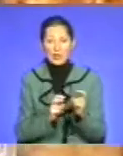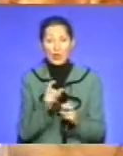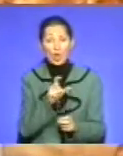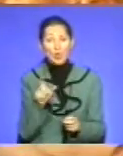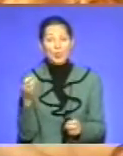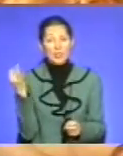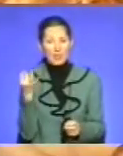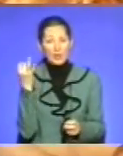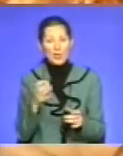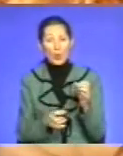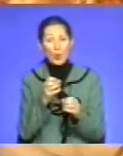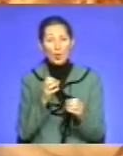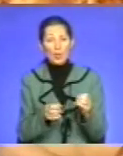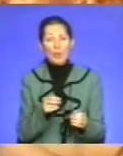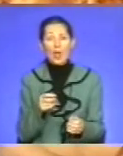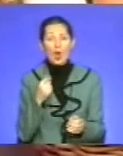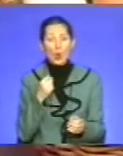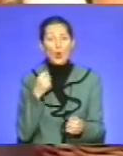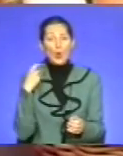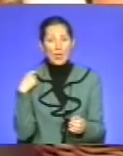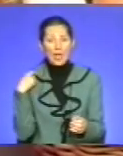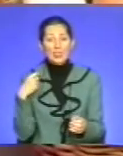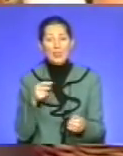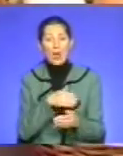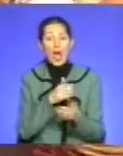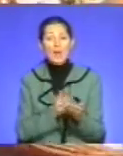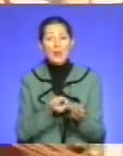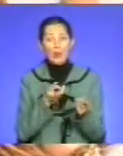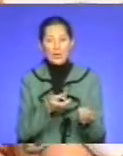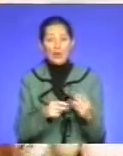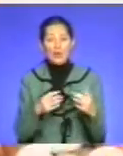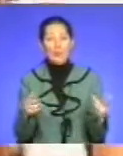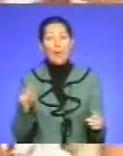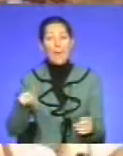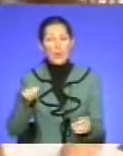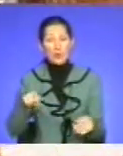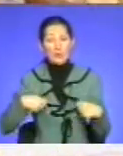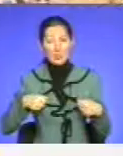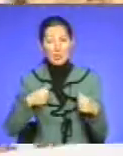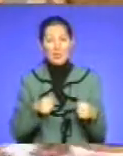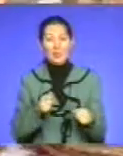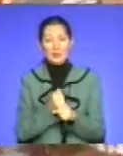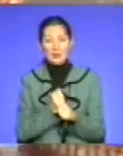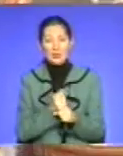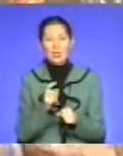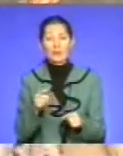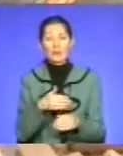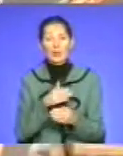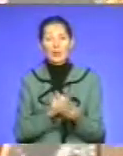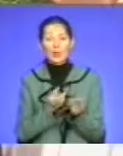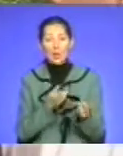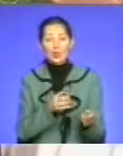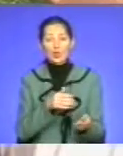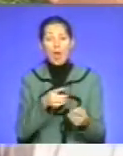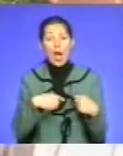коньячними, хлібопекарськими виробами та пивом. Старання працівників сільськогосподарської галузі краю оцінили високо. Делегацію